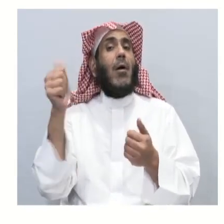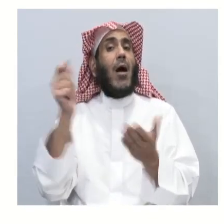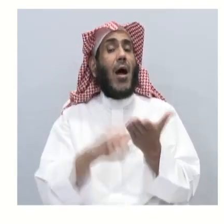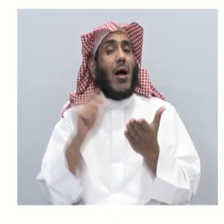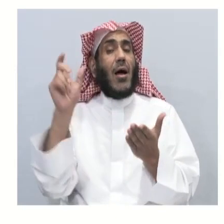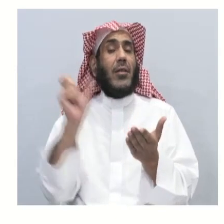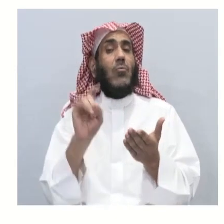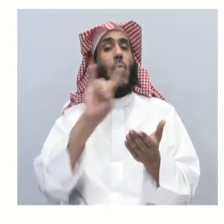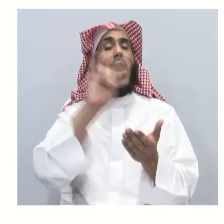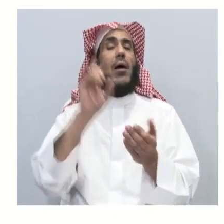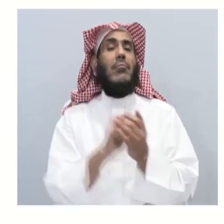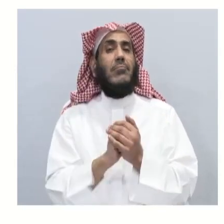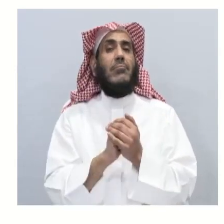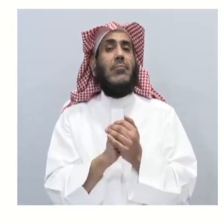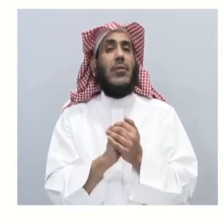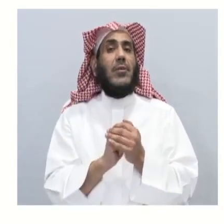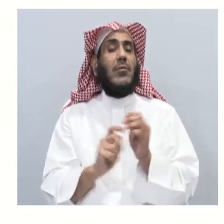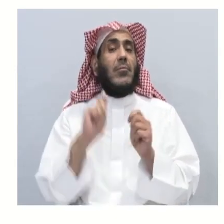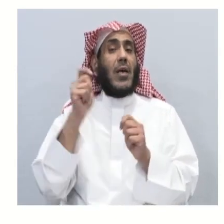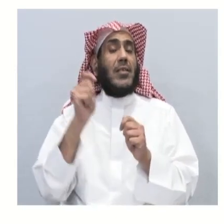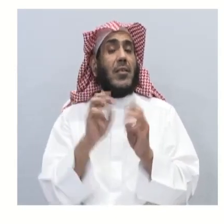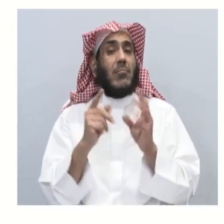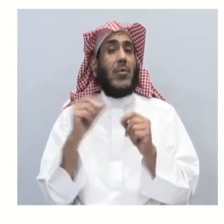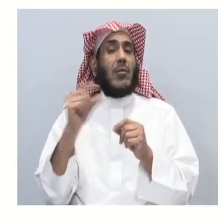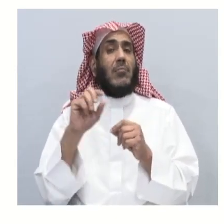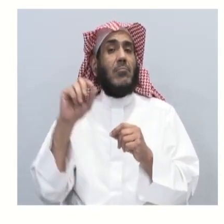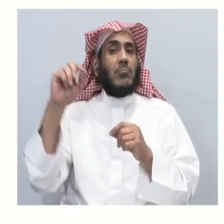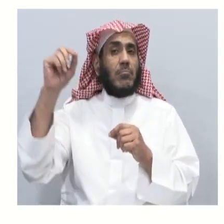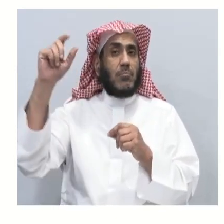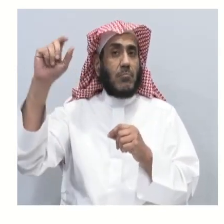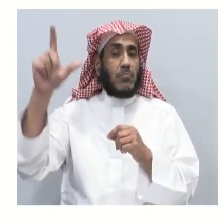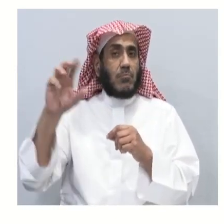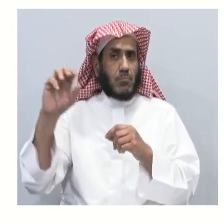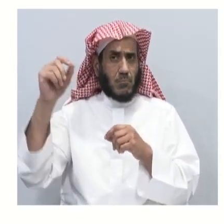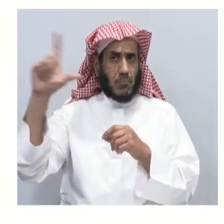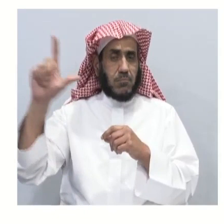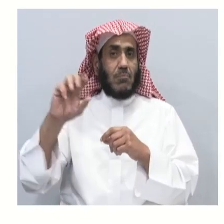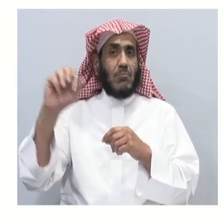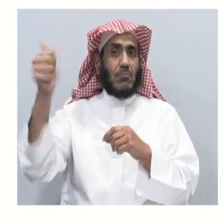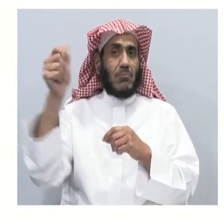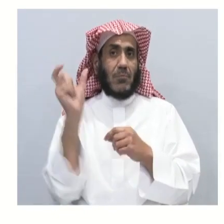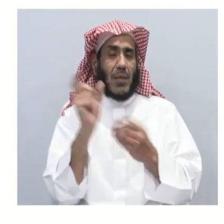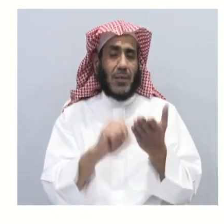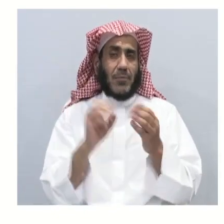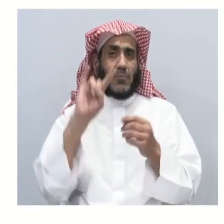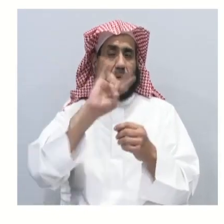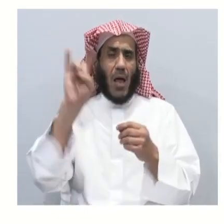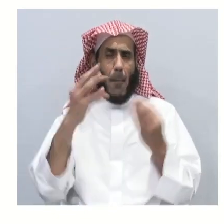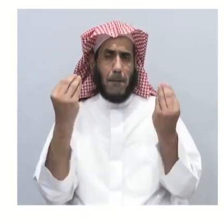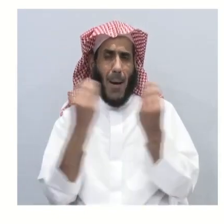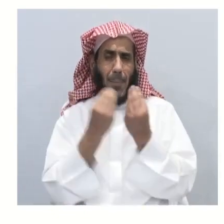لا. أصل هذه الكلمة لأن لا عند كتابتها تكتب